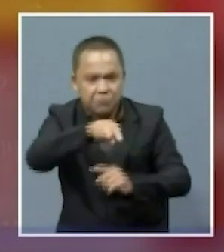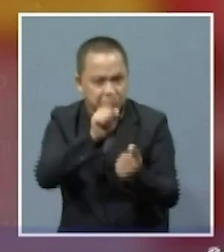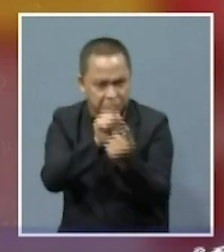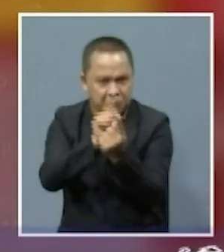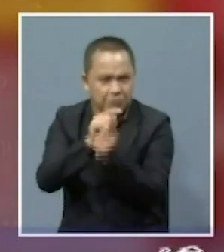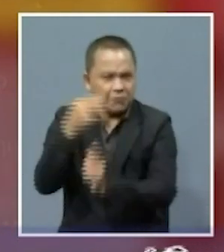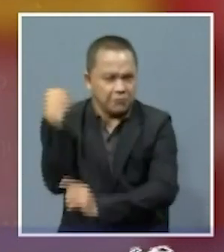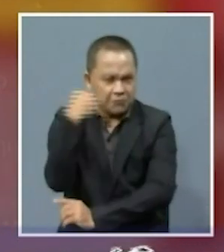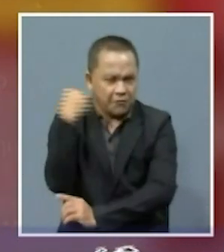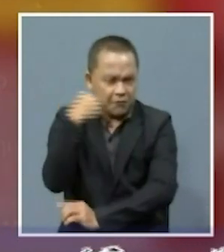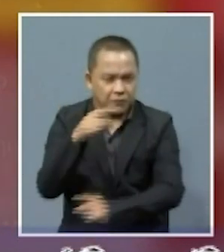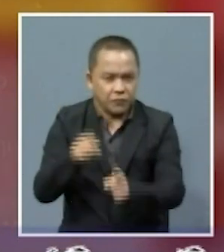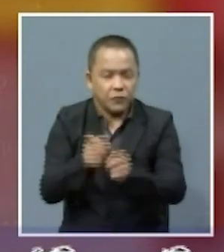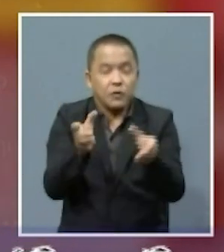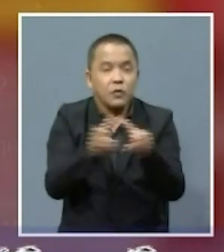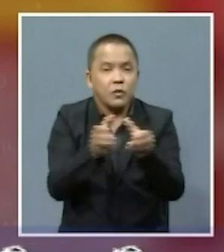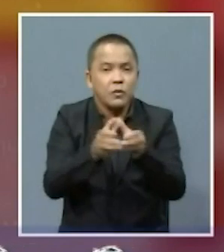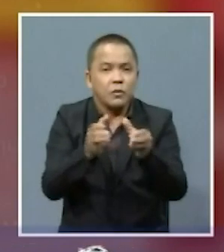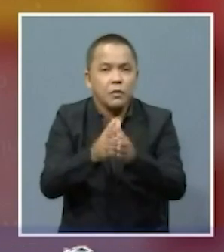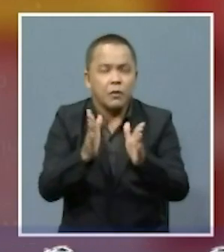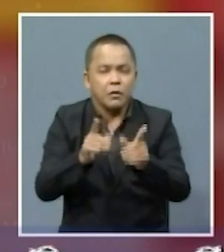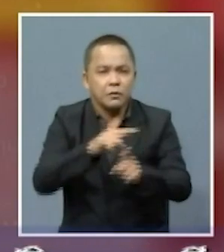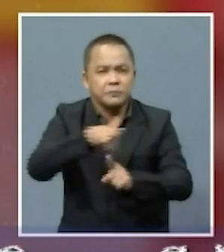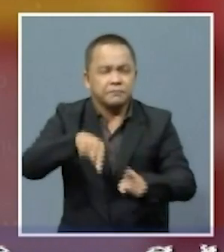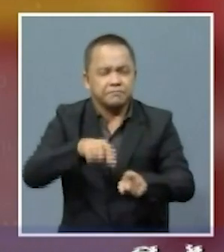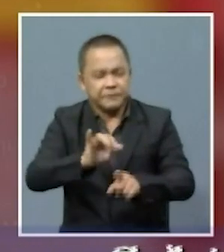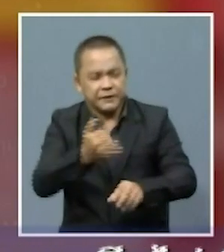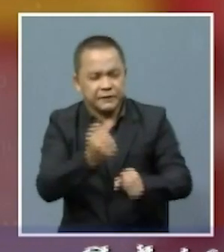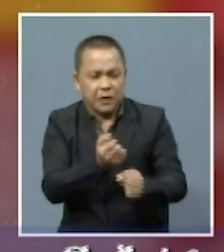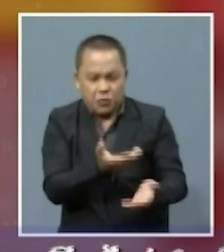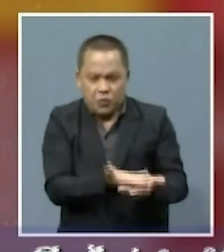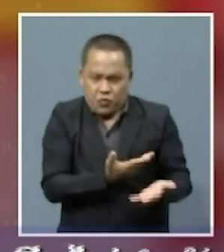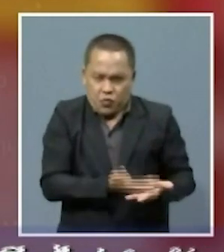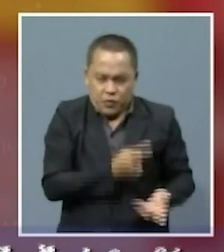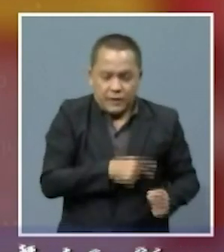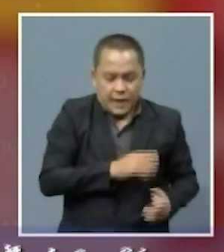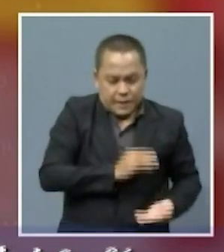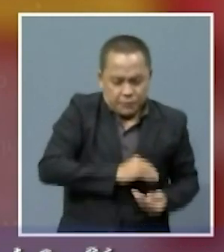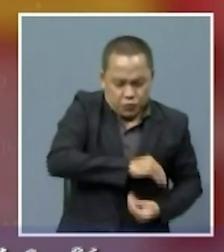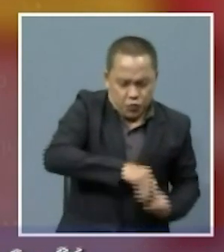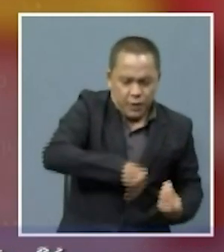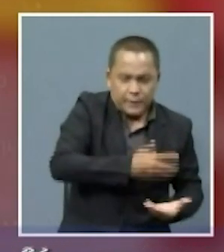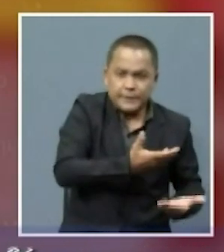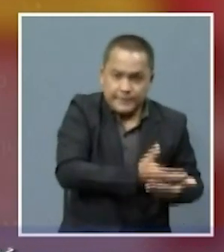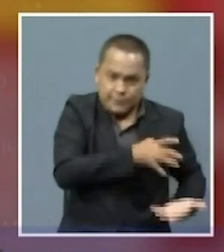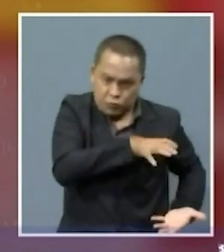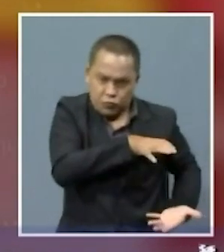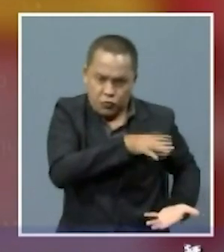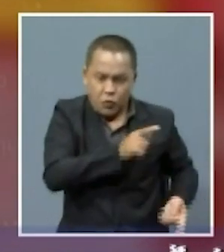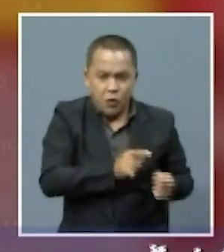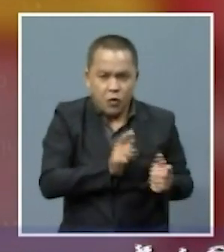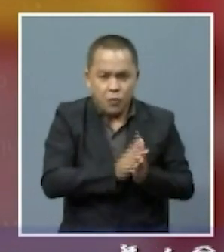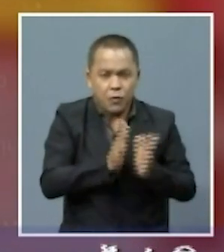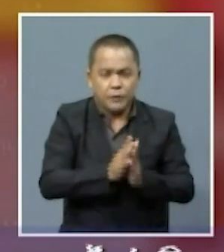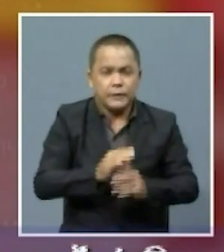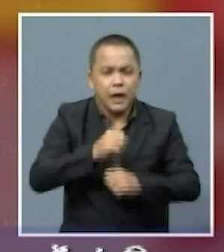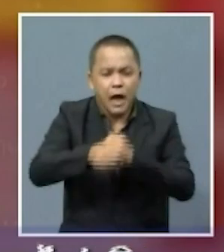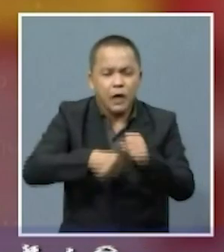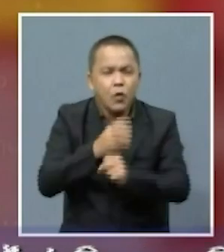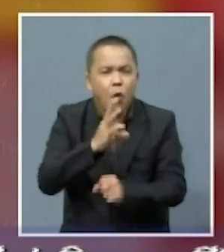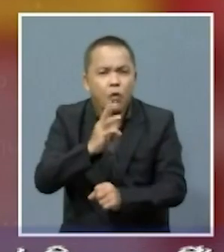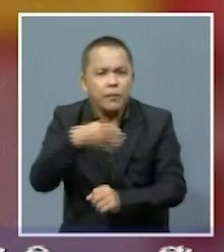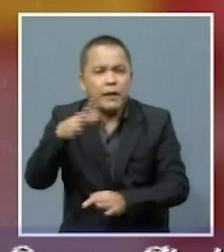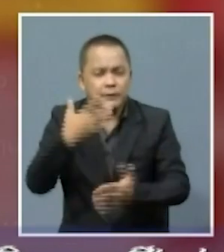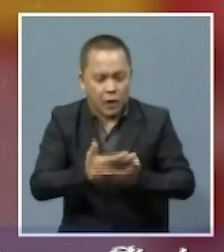นเจอเยอะโดยเฉพาะกลุ่มคนที่อาจจะมีเงินอยู่แล้วตั้งใจจะทำธุรกิจหรือว่ากลุ่มคนวัยเกษียณ